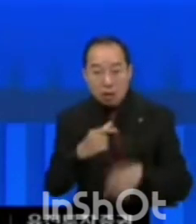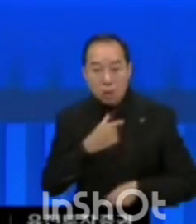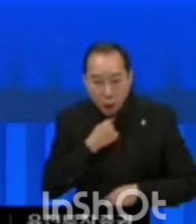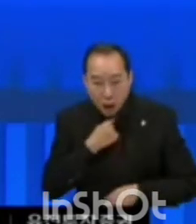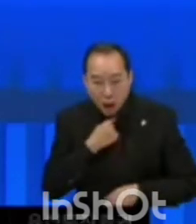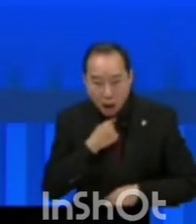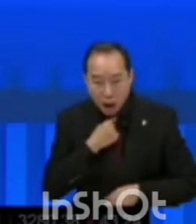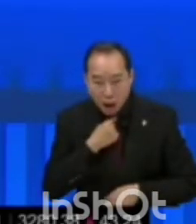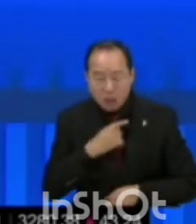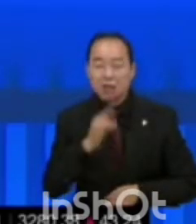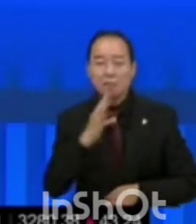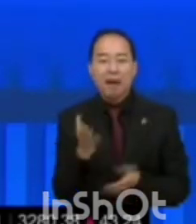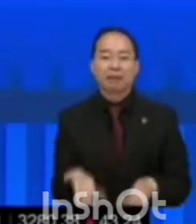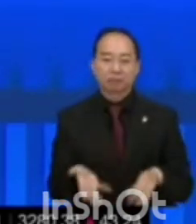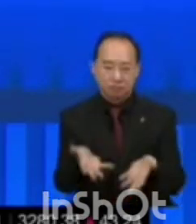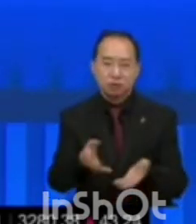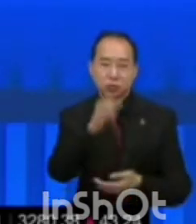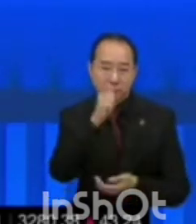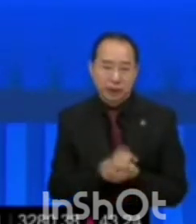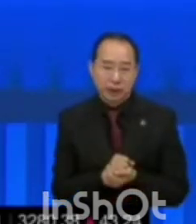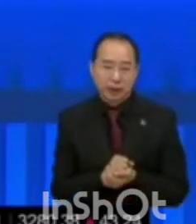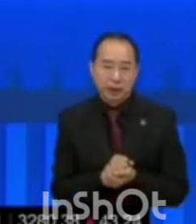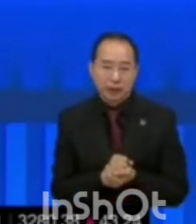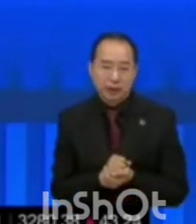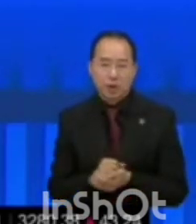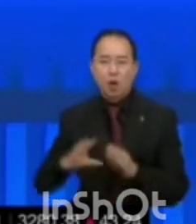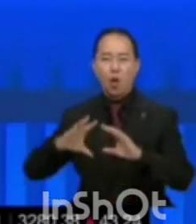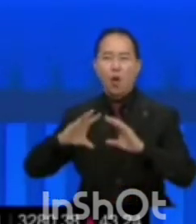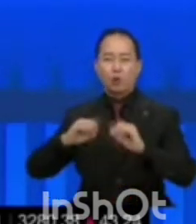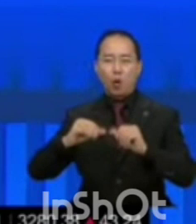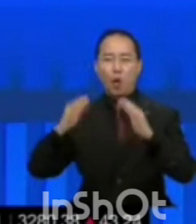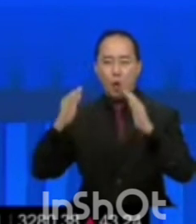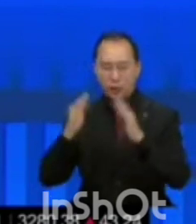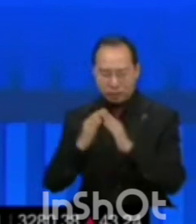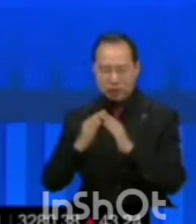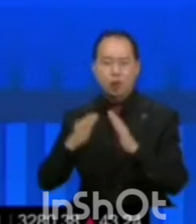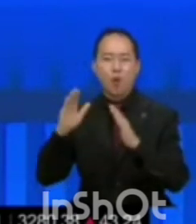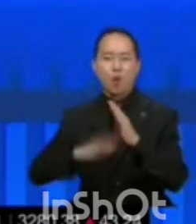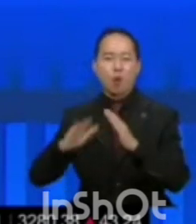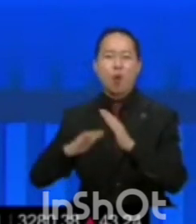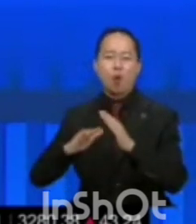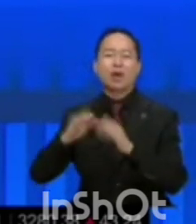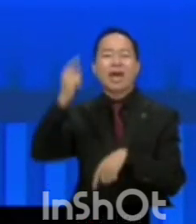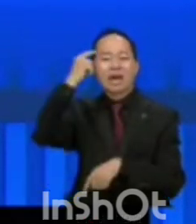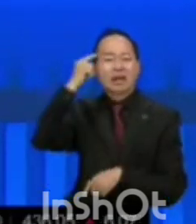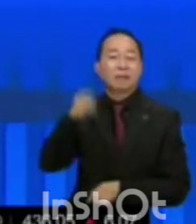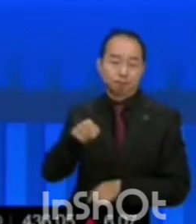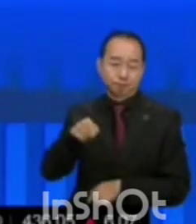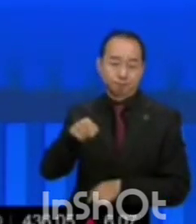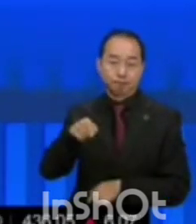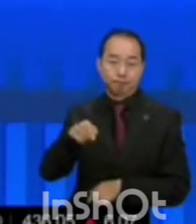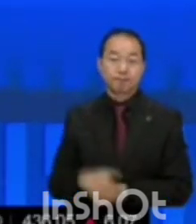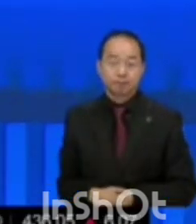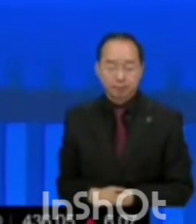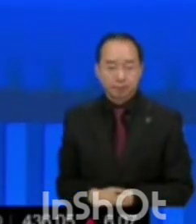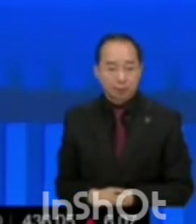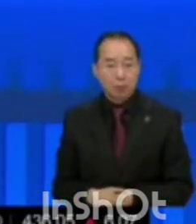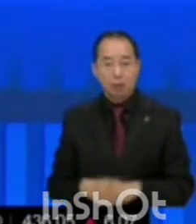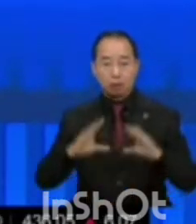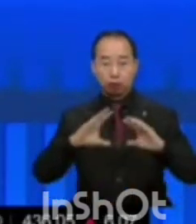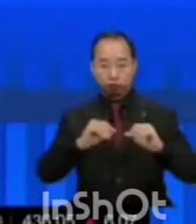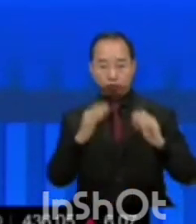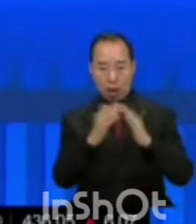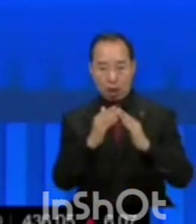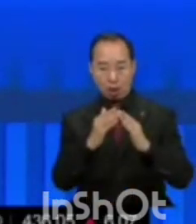해야 됩니다. 그게 헌법이 정한 토지 공개념에도 부합합니다. 그래서 주택을